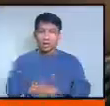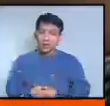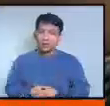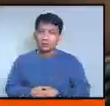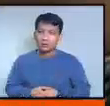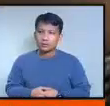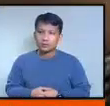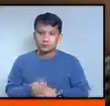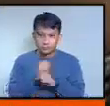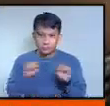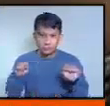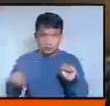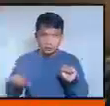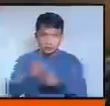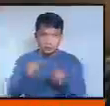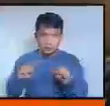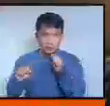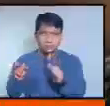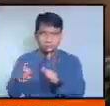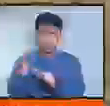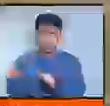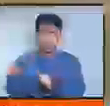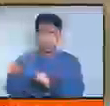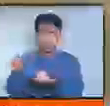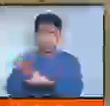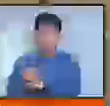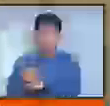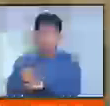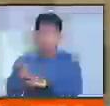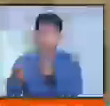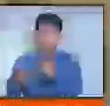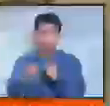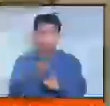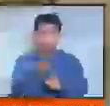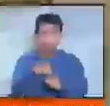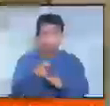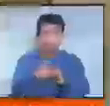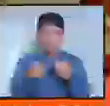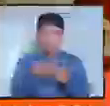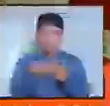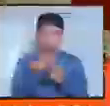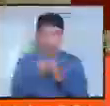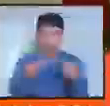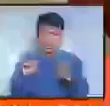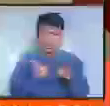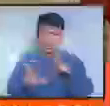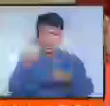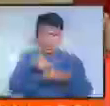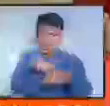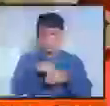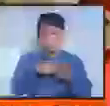Ang safe ay yung hindi gumamit ng mga produktong ito. Depensa naman ng Vapers Alliance, simple at ligtas na kemikal